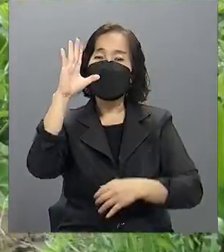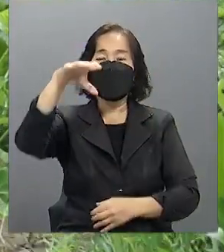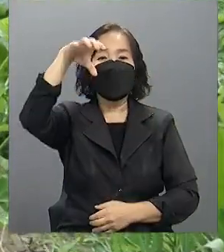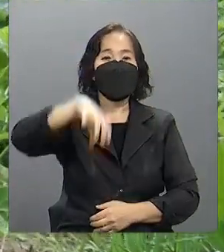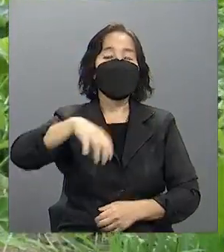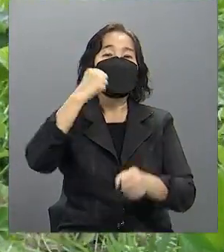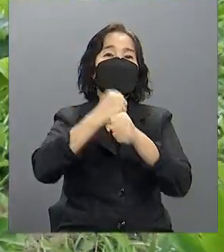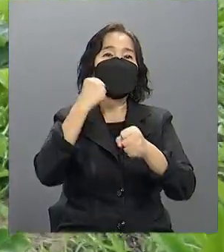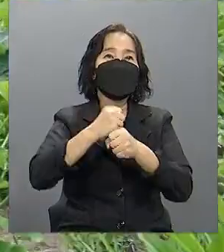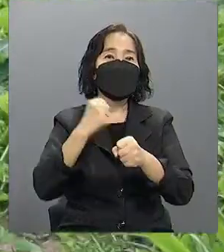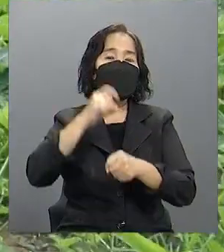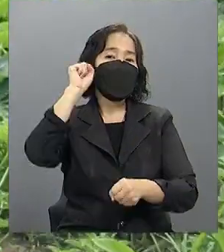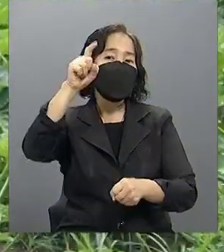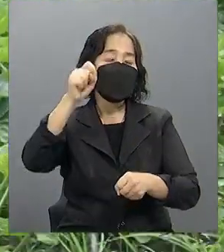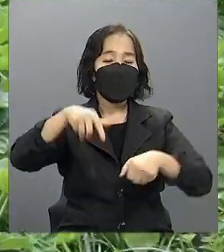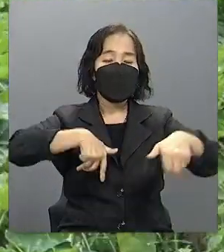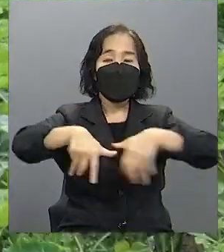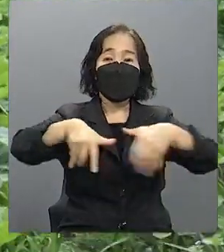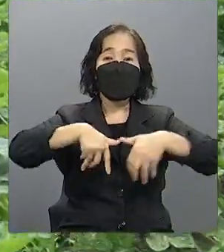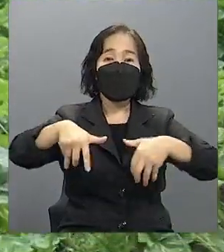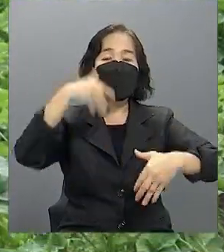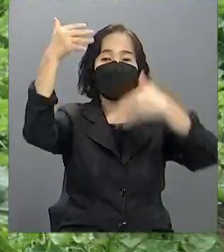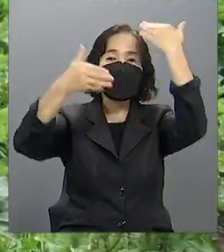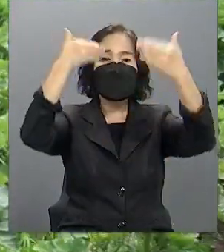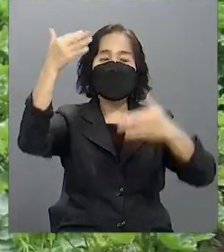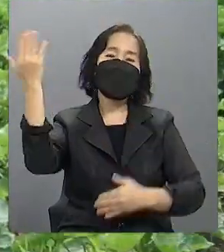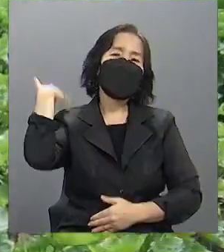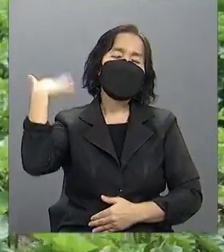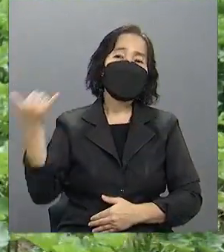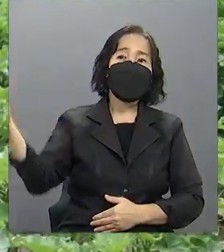ฒนาชนบทที่มาเปิดอบรมในขณะนั้นโดยทันที